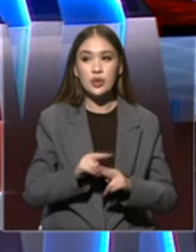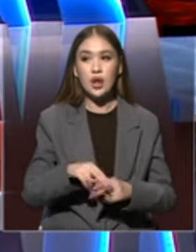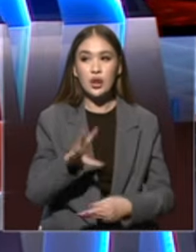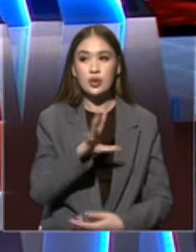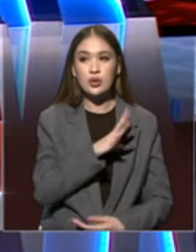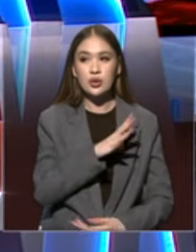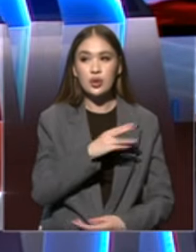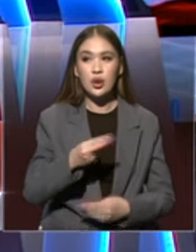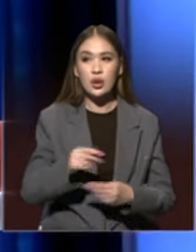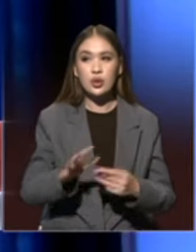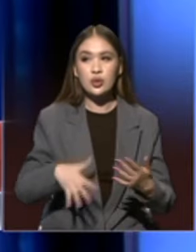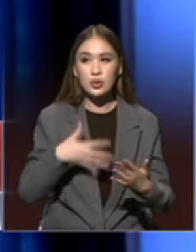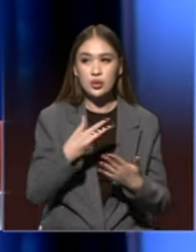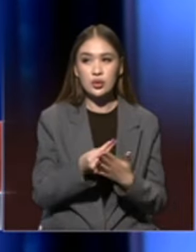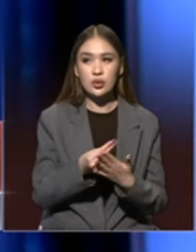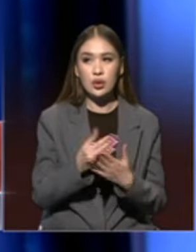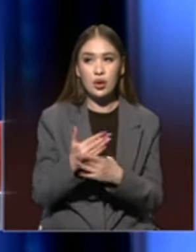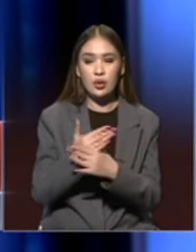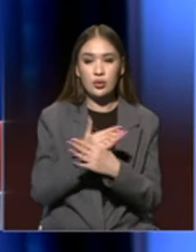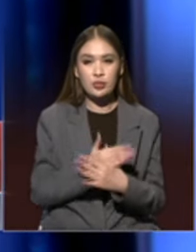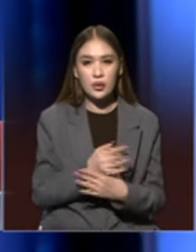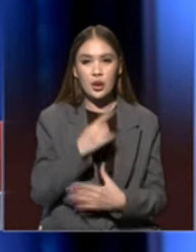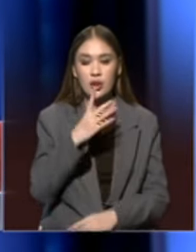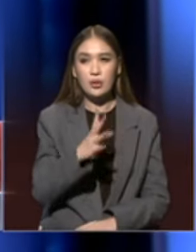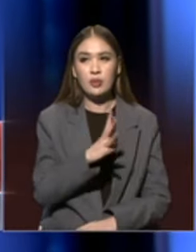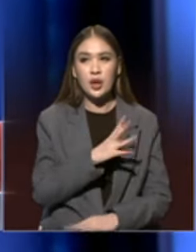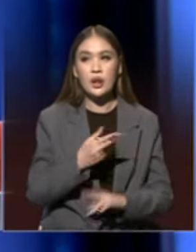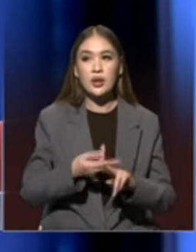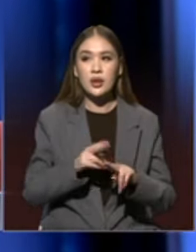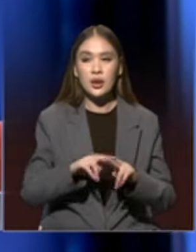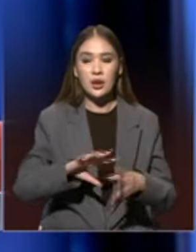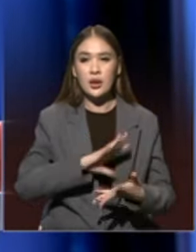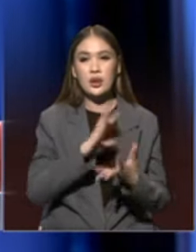деп тұр. Негізгі мәселе сол дейсіз. Негізгі мәселе